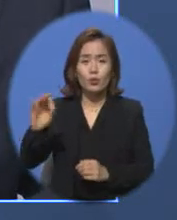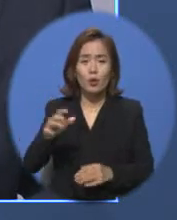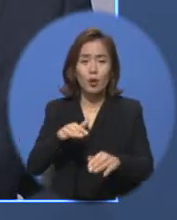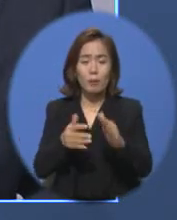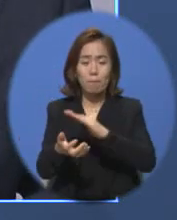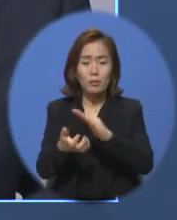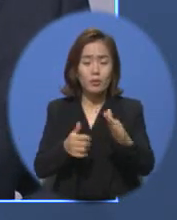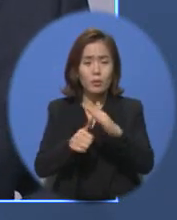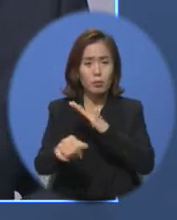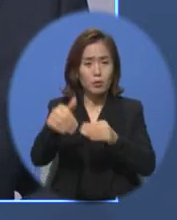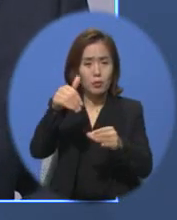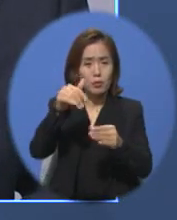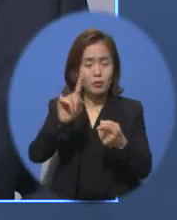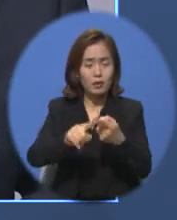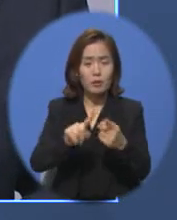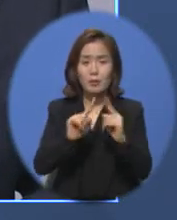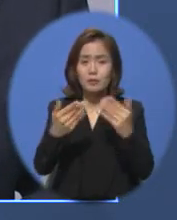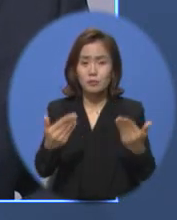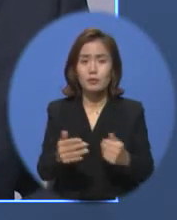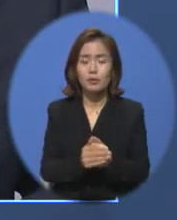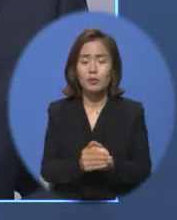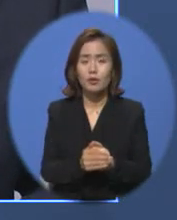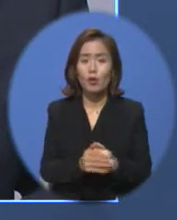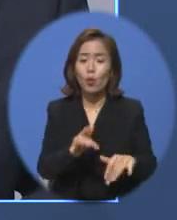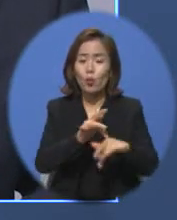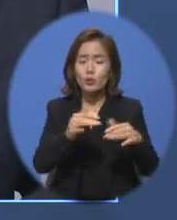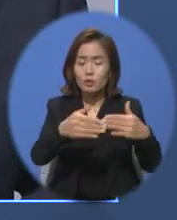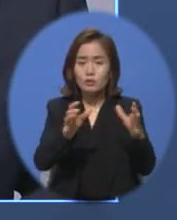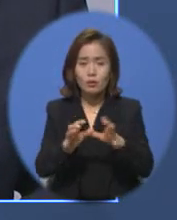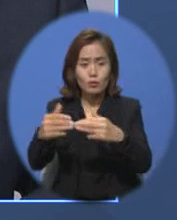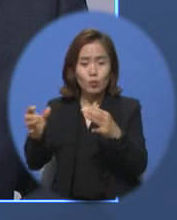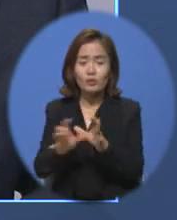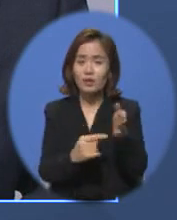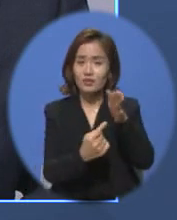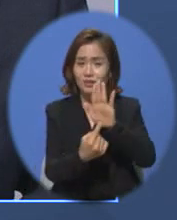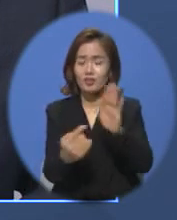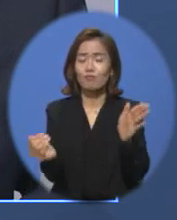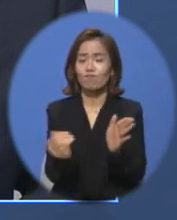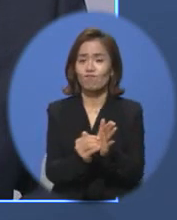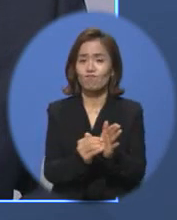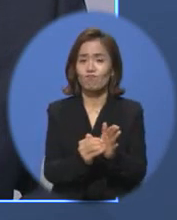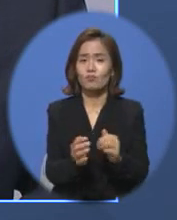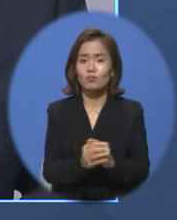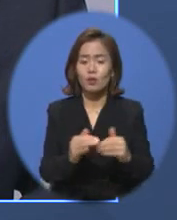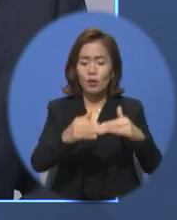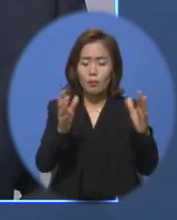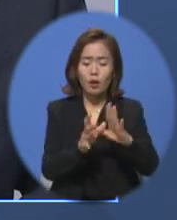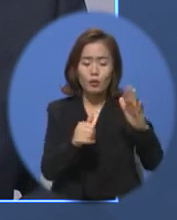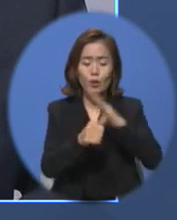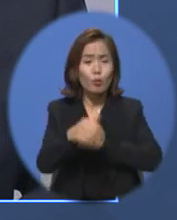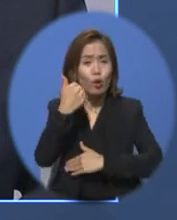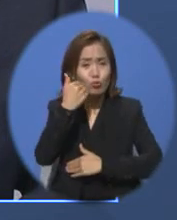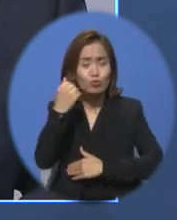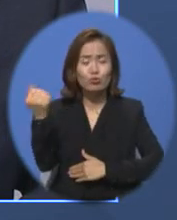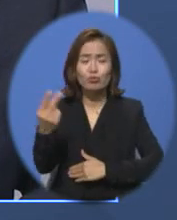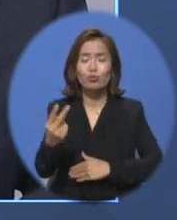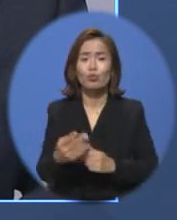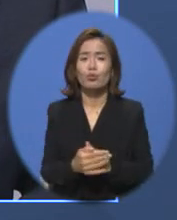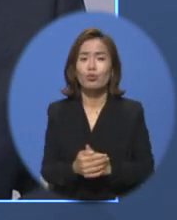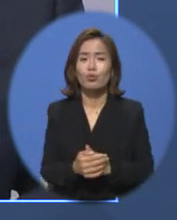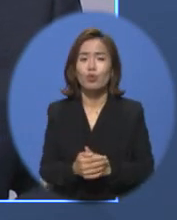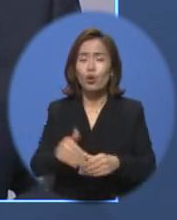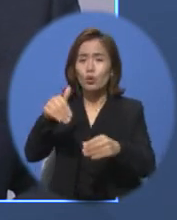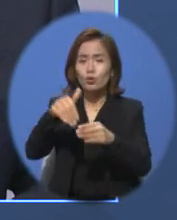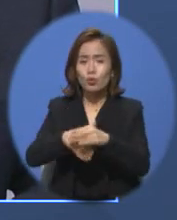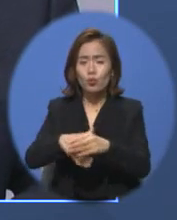.어쨌든비례대표제위성 정당들이 등장했다.이정당들은 총선을앞두고